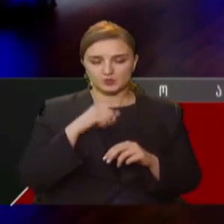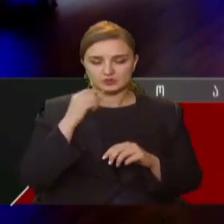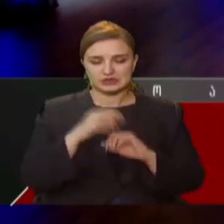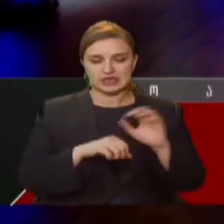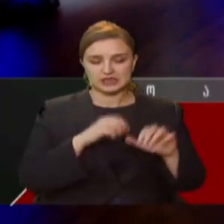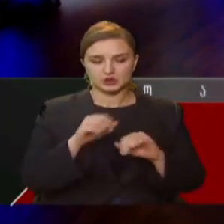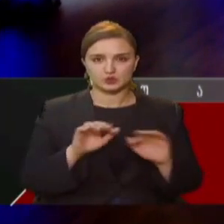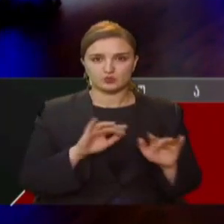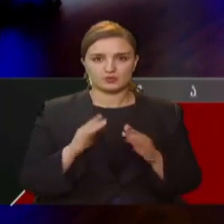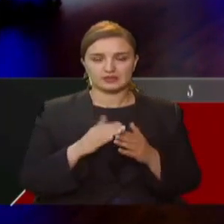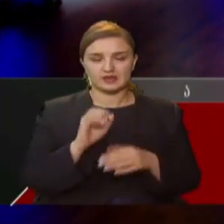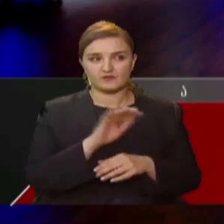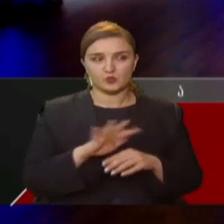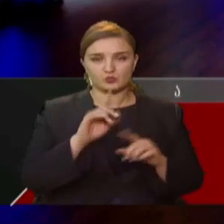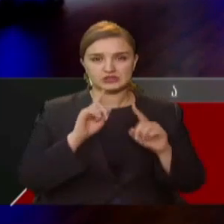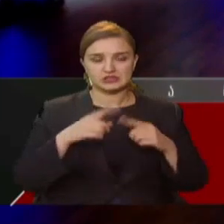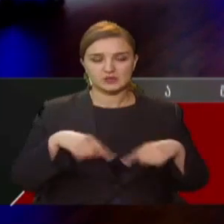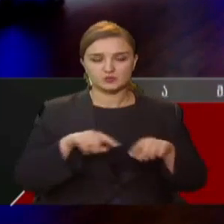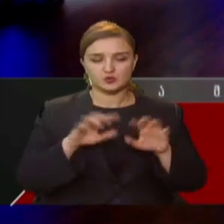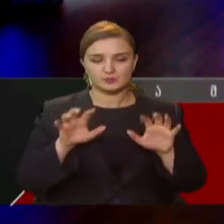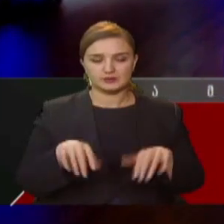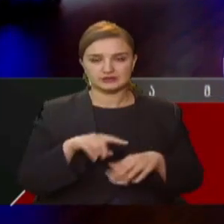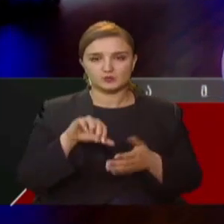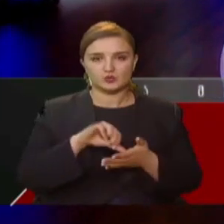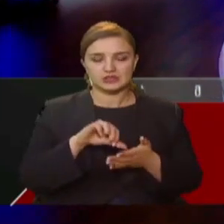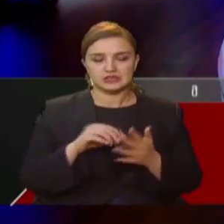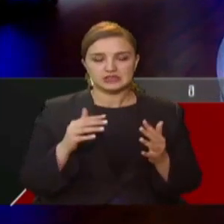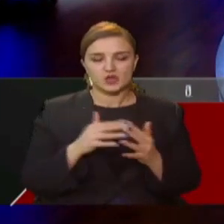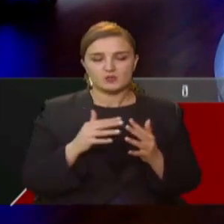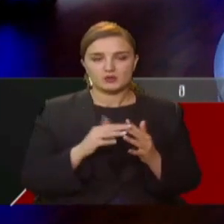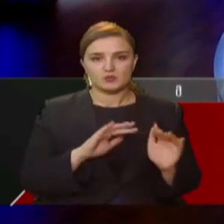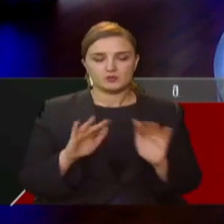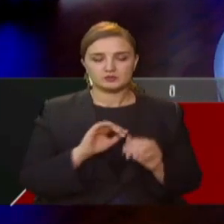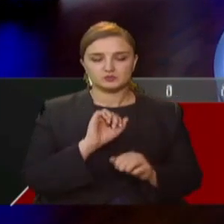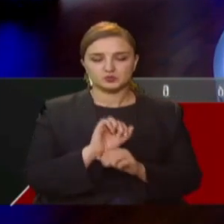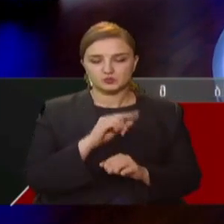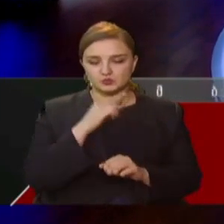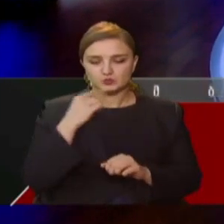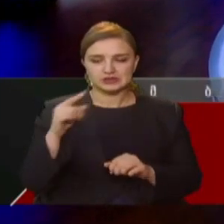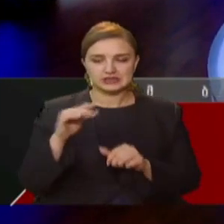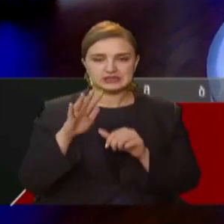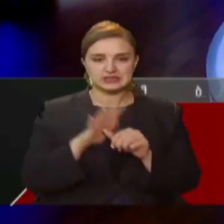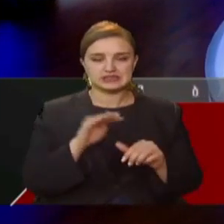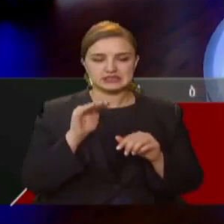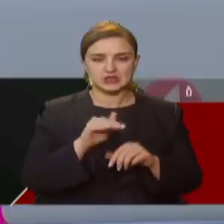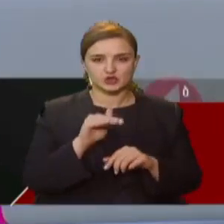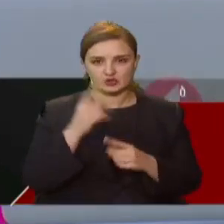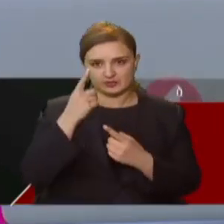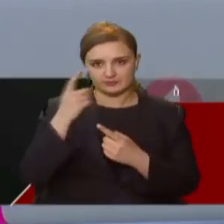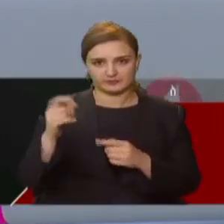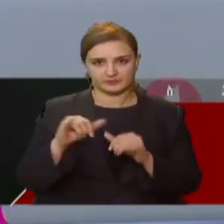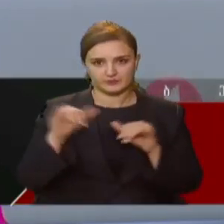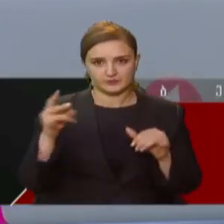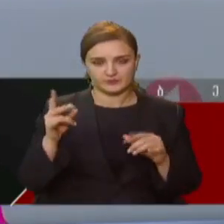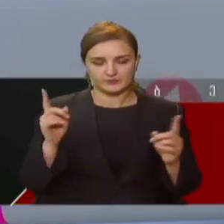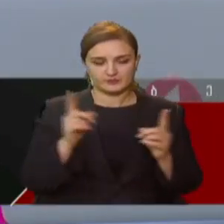agresiuli mokmedebebia. Europoli sabčos prezidenti igi ocis monazileb saumari mokmedebebi șesat uedat rusetze zecolis gazrdiscan mouzodeps.